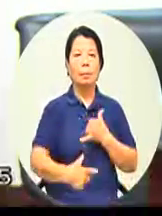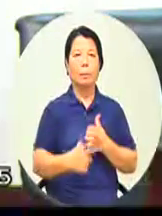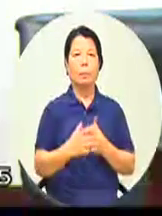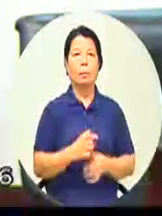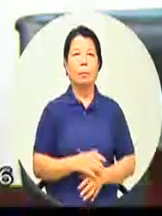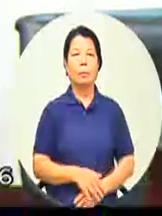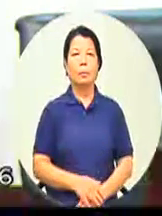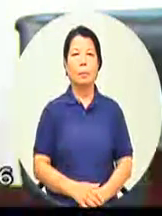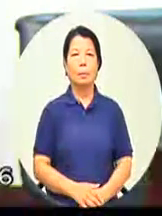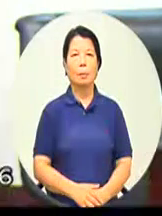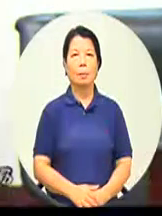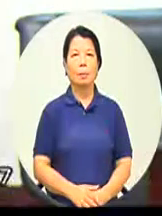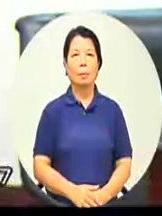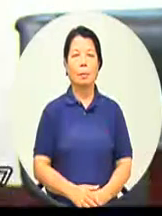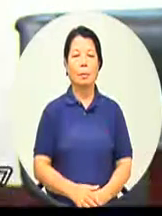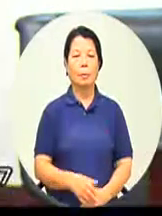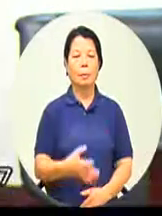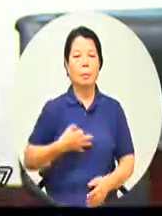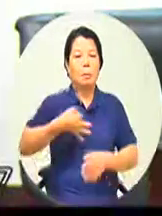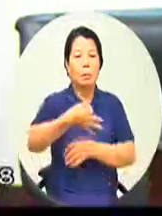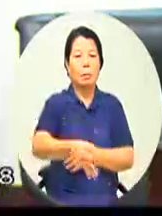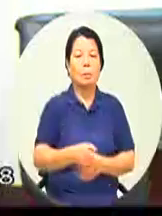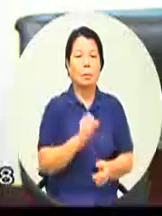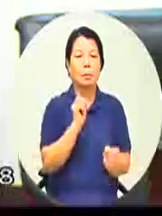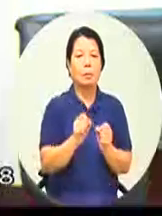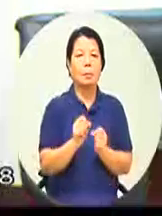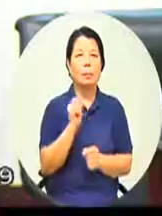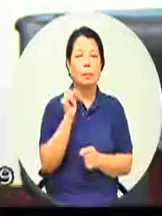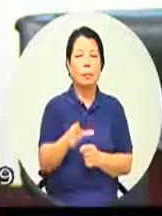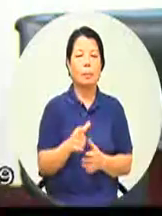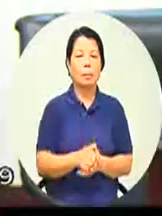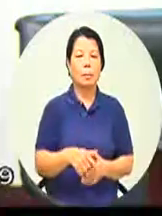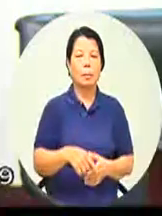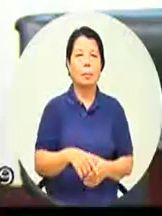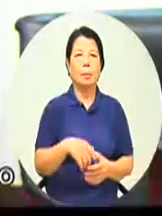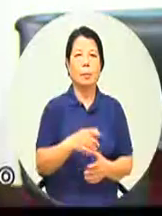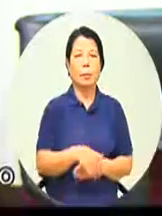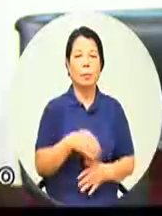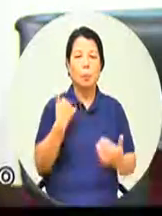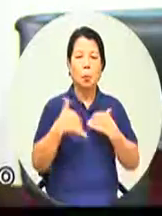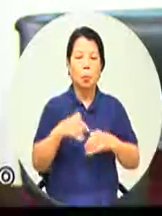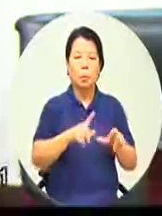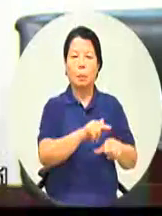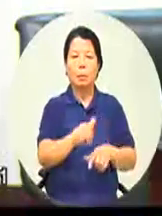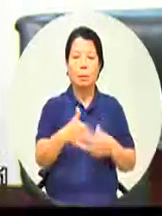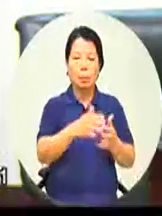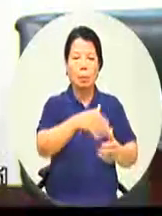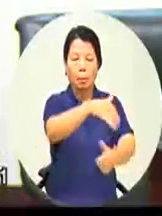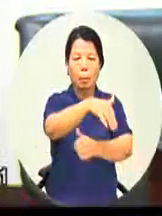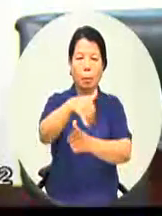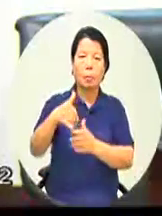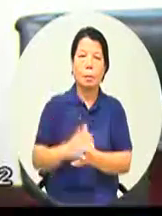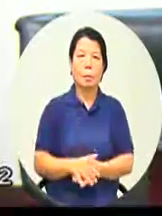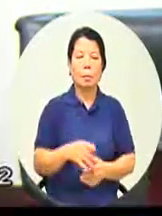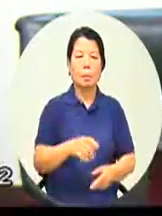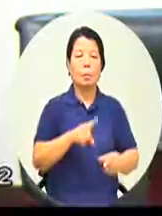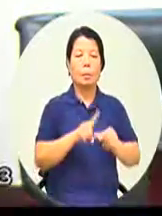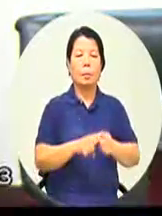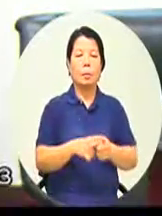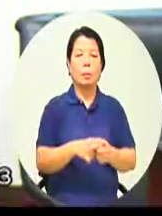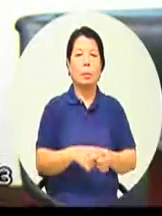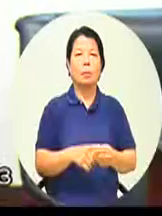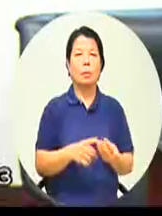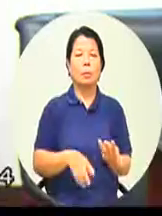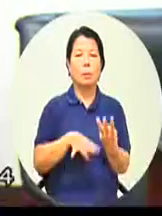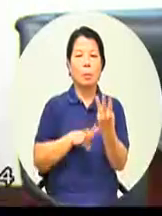的咱的私人的钱去买一寡啊乐器，来去招生小朋友，来让他的中仑国中可以学